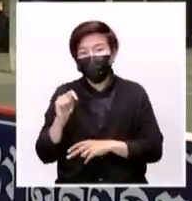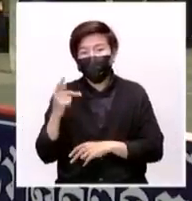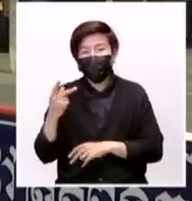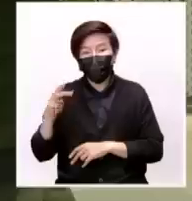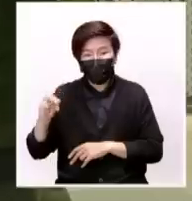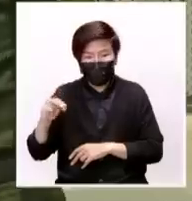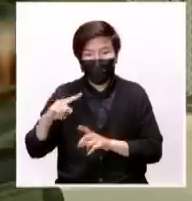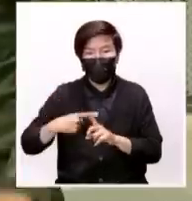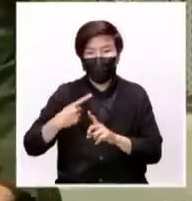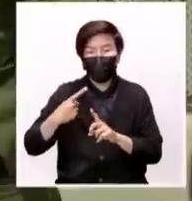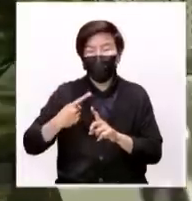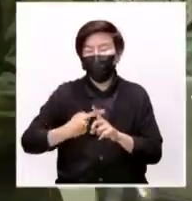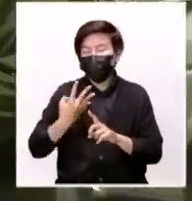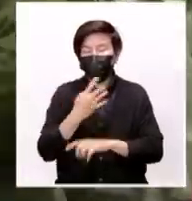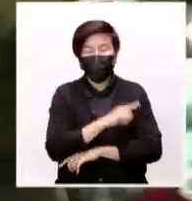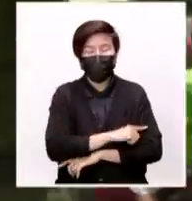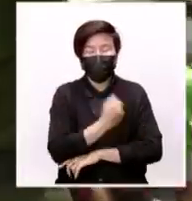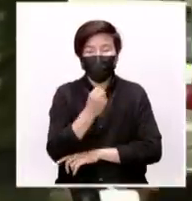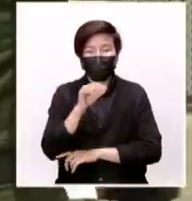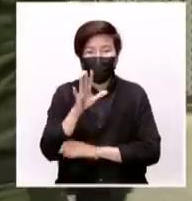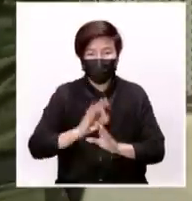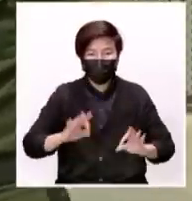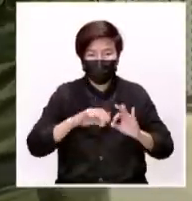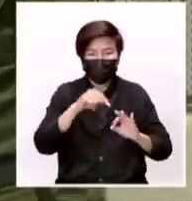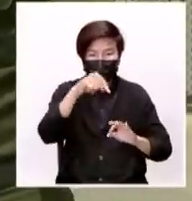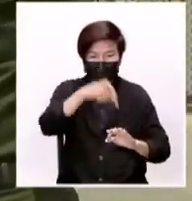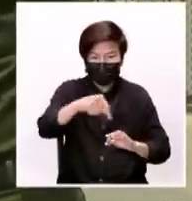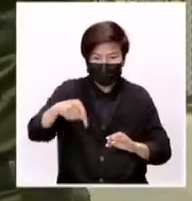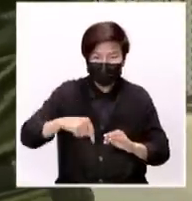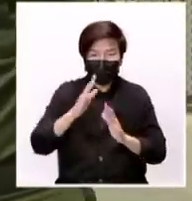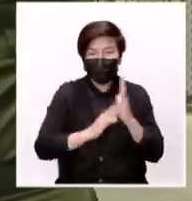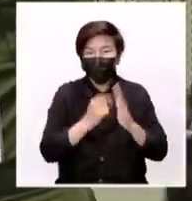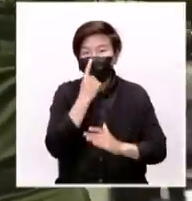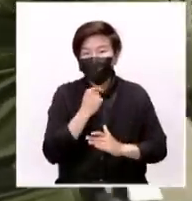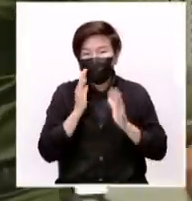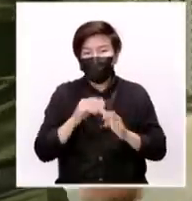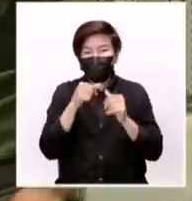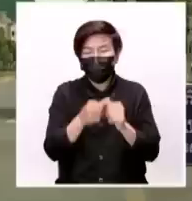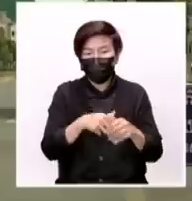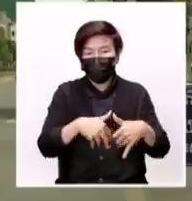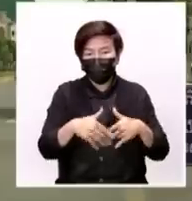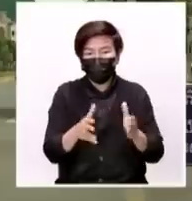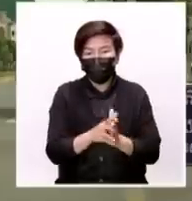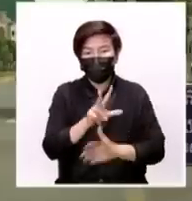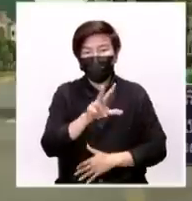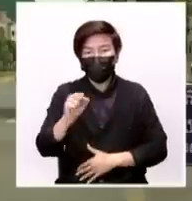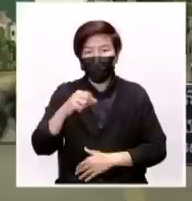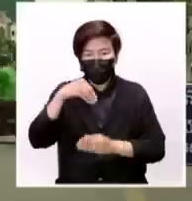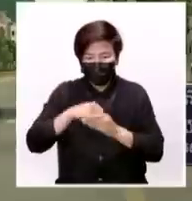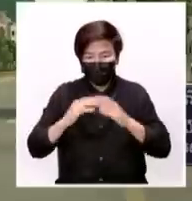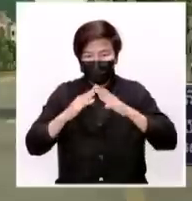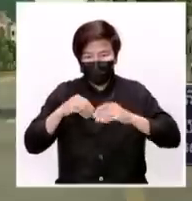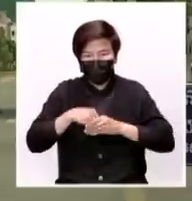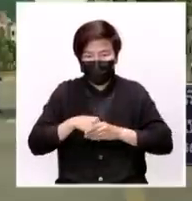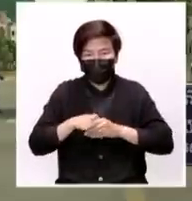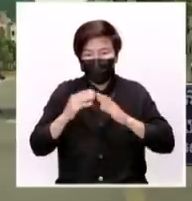ตั้งแต่15เมษายนแล้วก็จัดให้เป็นพื้นที่สีแดงเลยนะคะมีผู้อยู่อาศัยประมาณ 300,000 คนตอนนั้นห้ามออกนอกบ้านด้วยค่ะยกเว้น